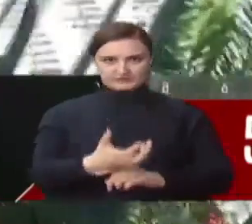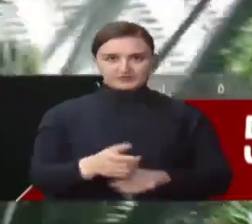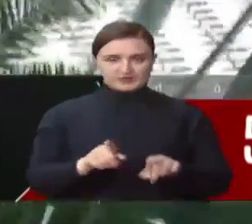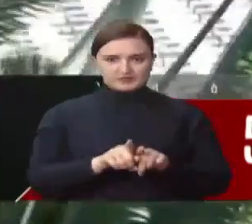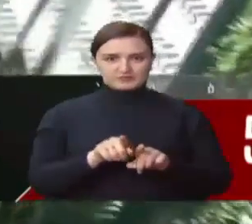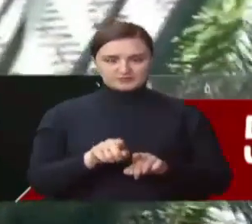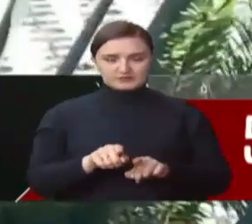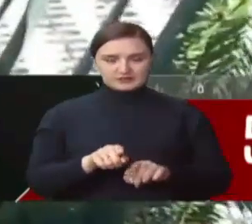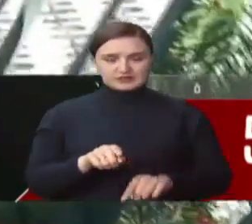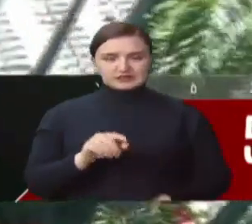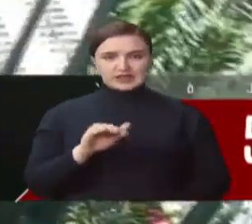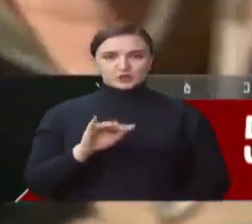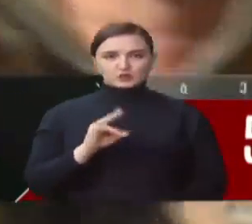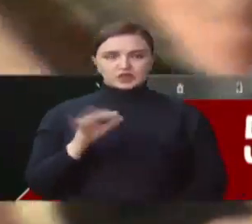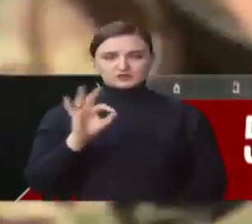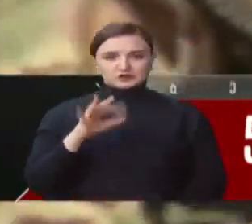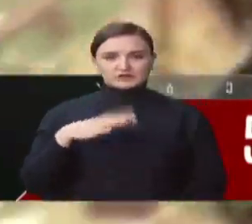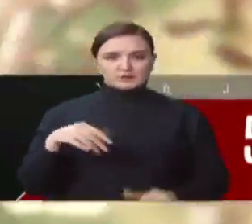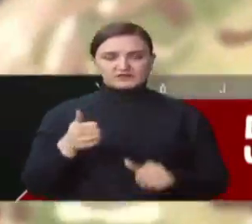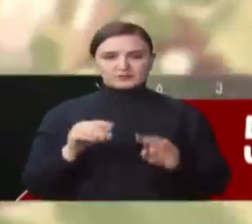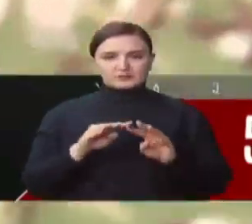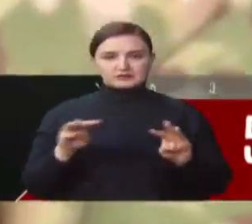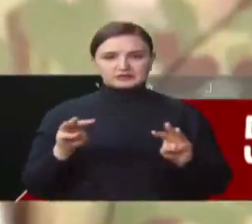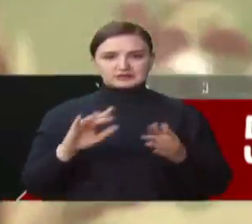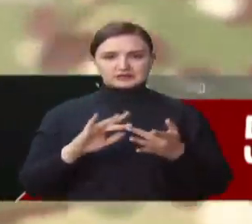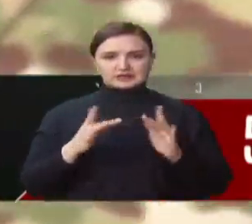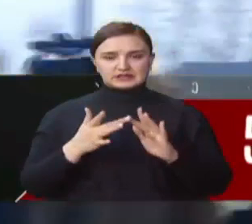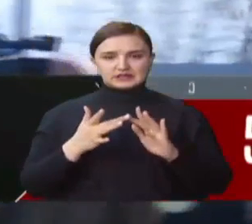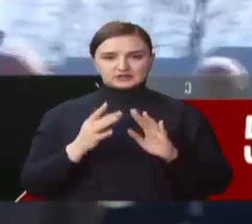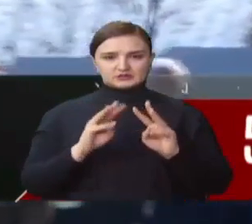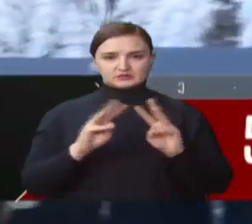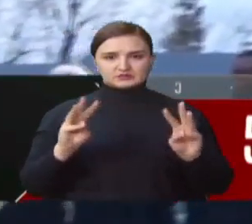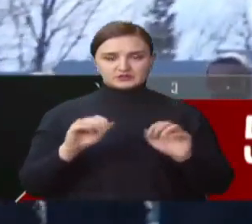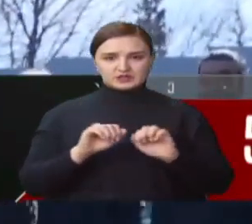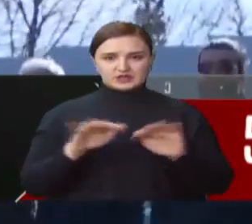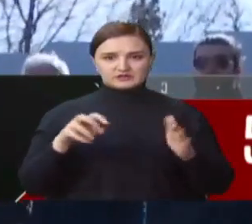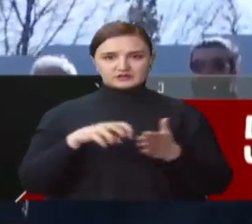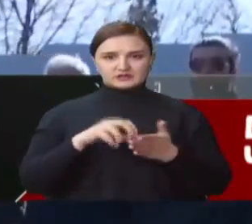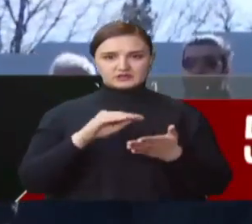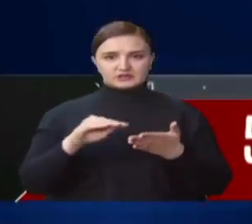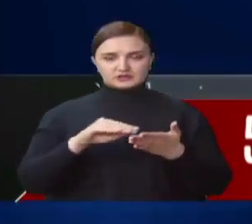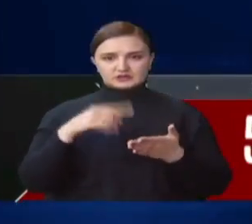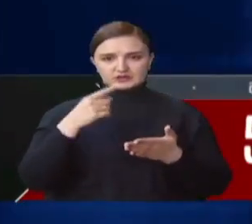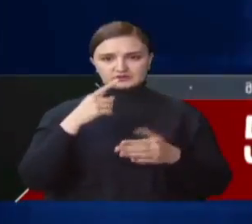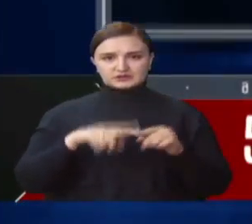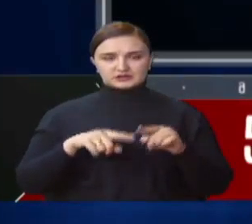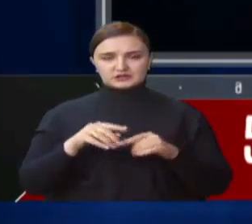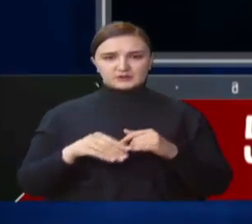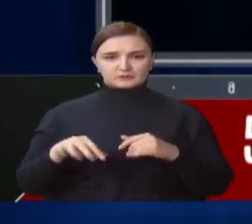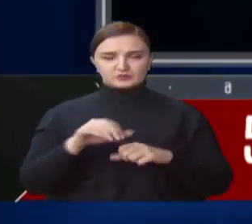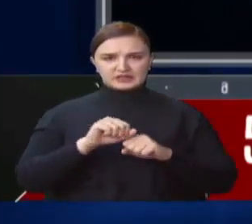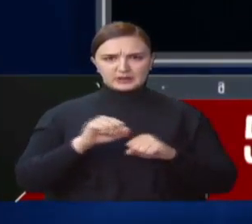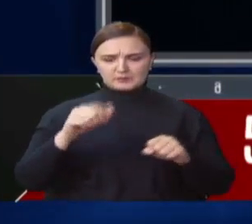განცხადება გავრცელდა საქართველოს პრემიერ-მინისტრის სოციალური ქსელის გვერდზე. ირაკლი ღარიბაშვილის წერილში ნათქვამია: სამშობლოსთვის